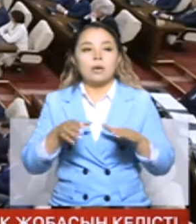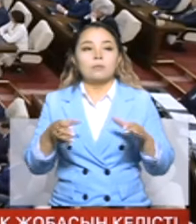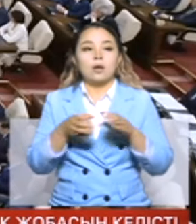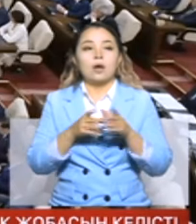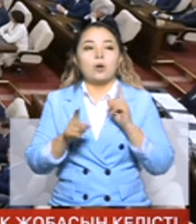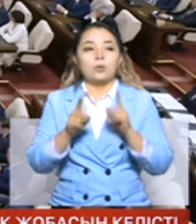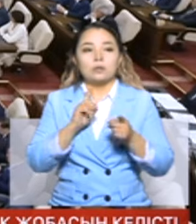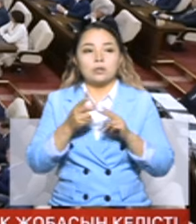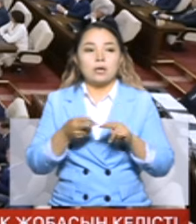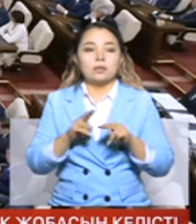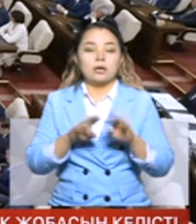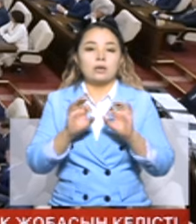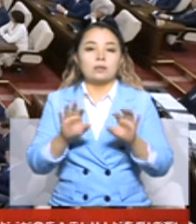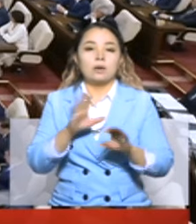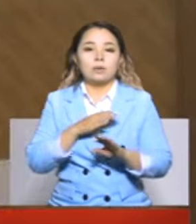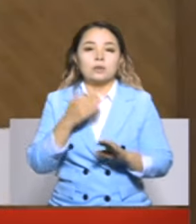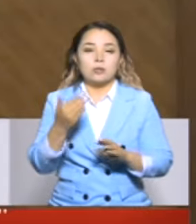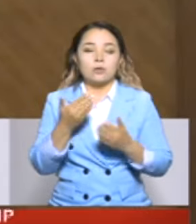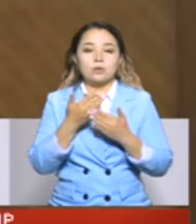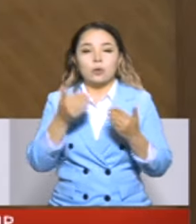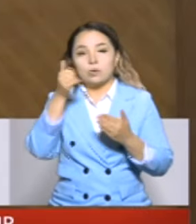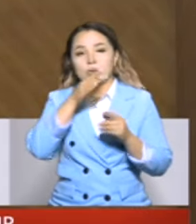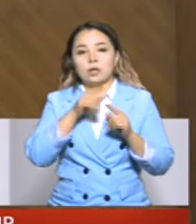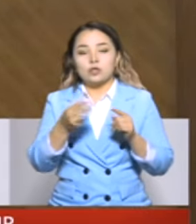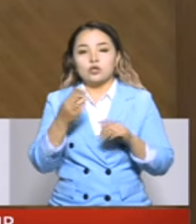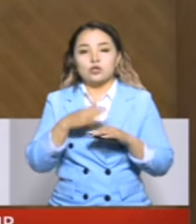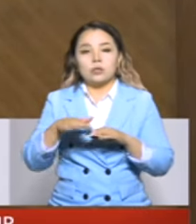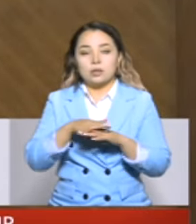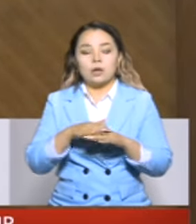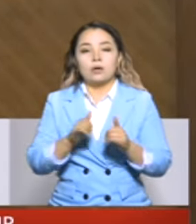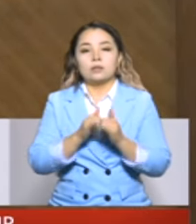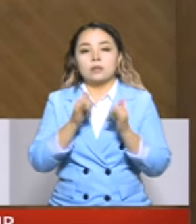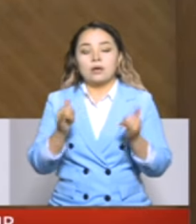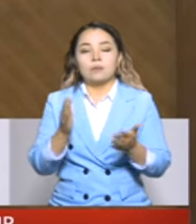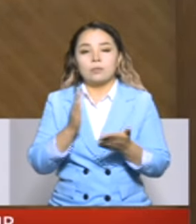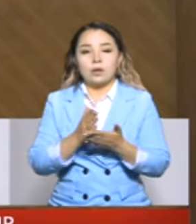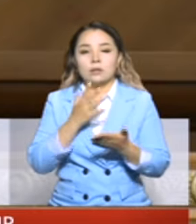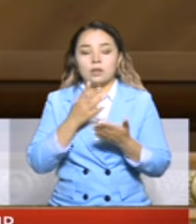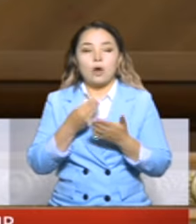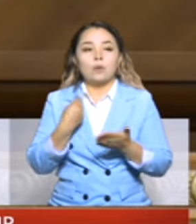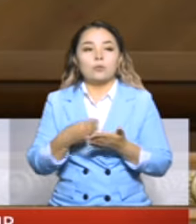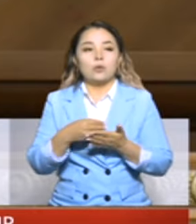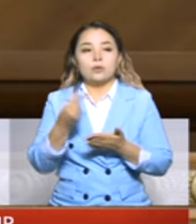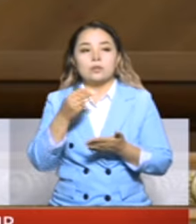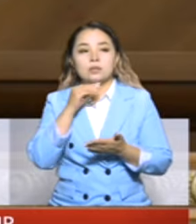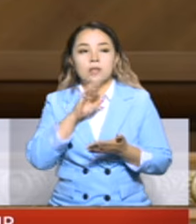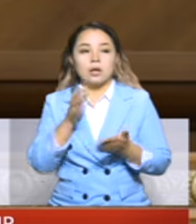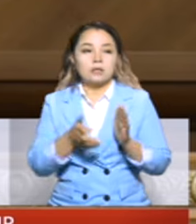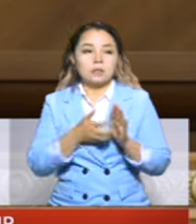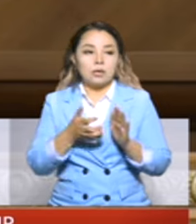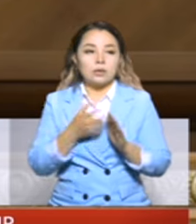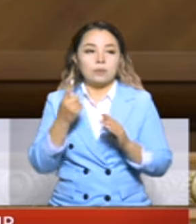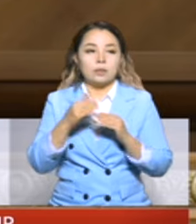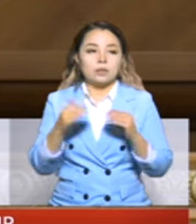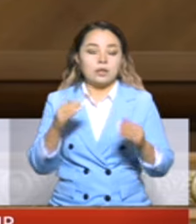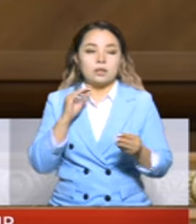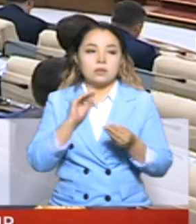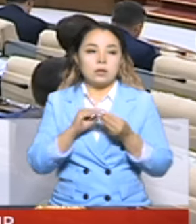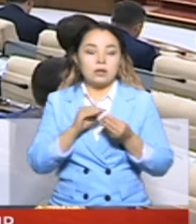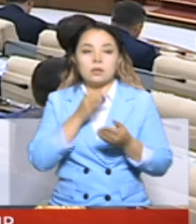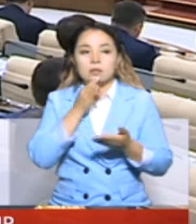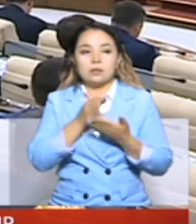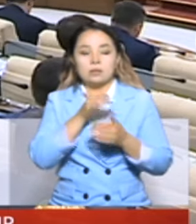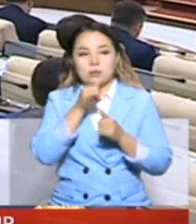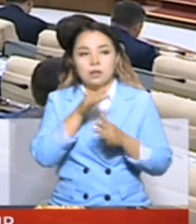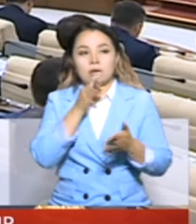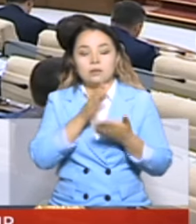бірлескен отырысында осылай деді. Соңғы жылдары шығыс артып келеді, сондықтан бюджет тапшылығын бір деңгейде ұстап тұру жеткіліксіз.